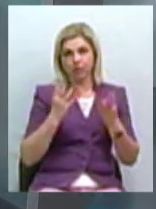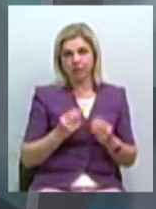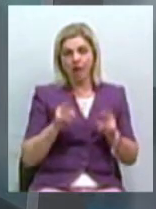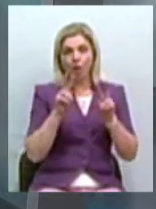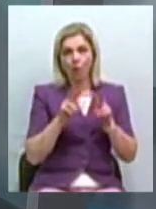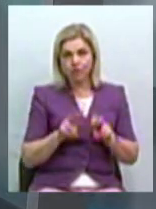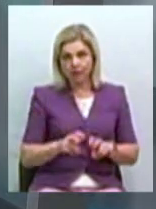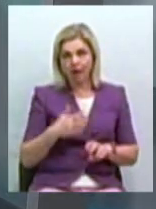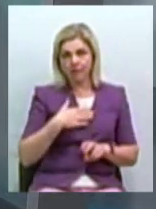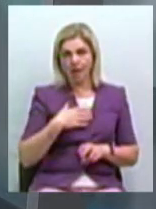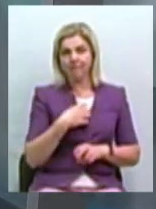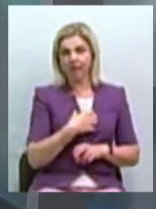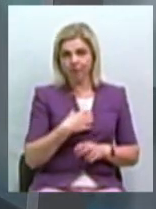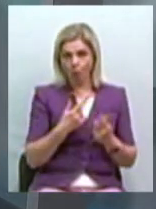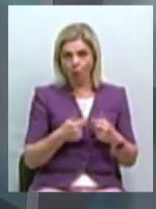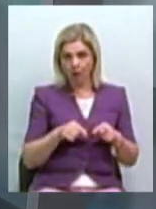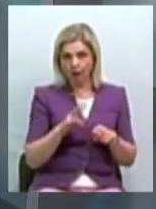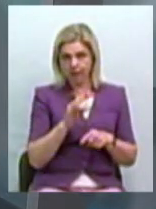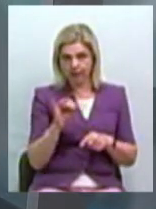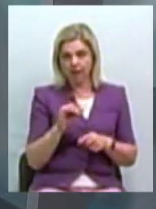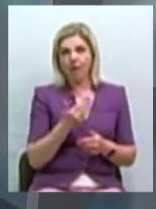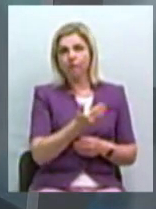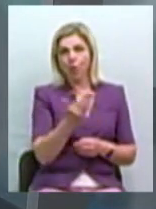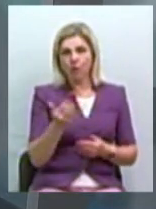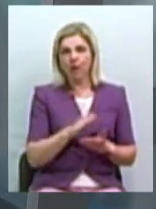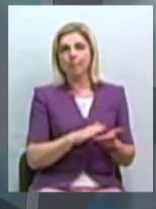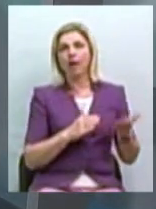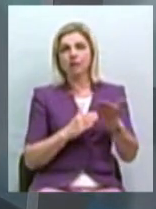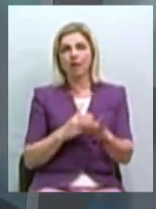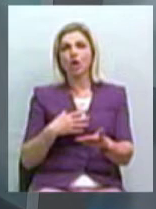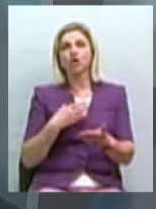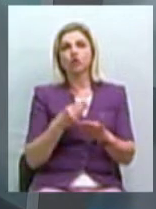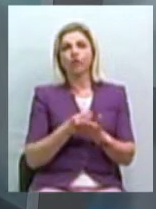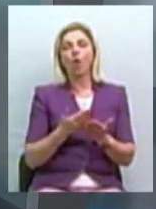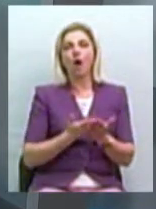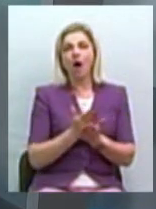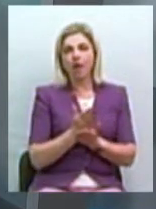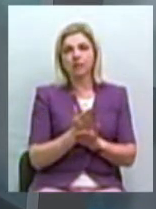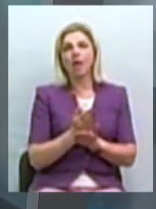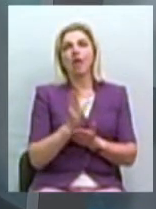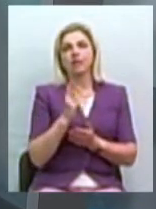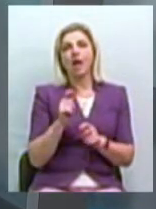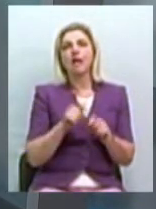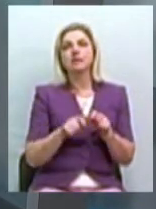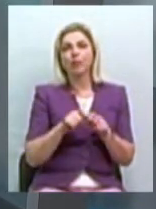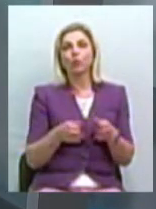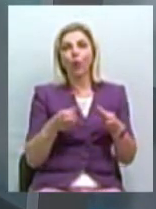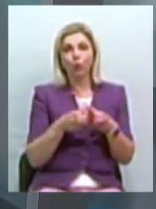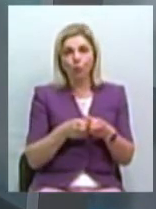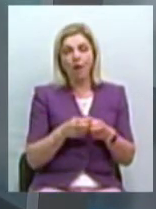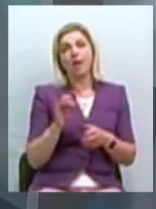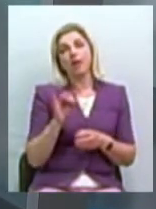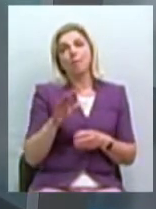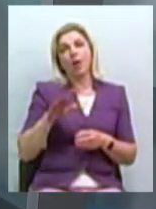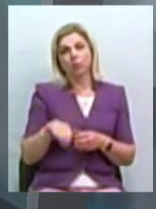розглянули наші виконавчі органи, вони подають свої картки аналізу даних проєктів на експертну групу. І експертна